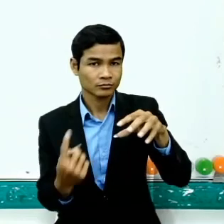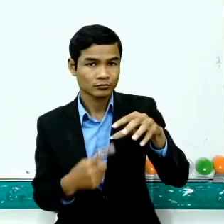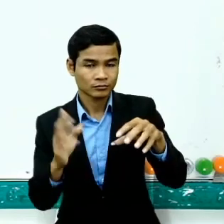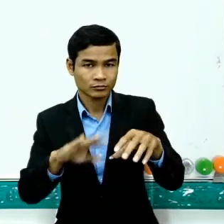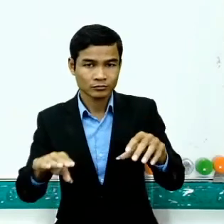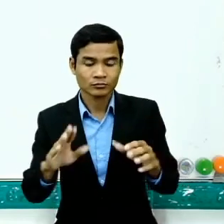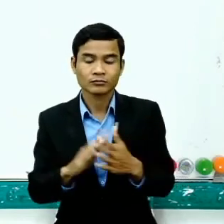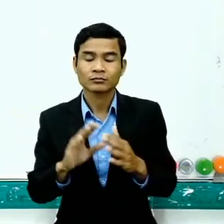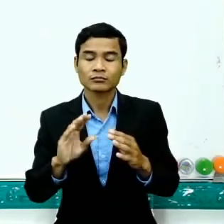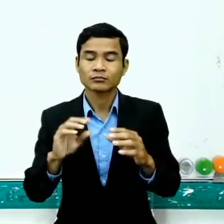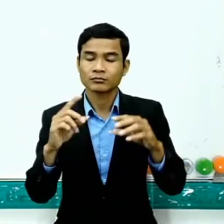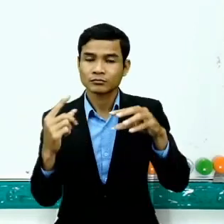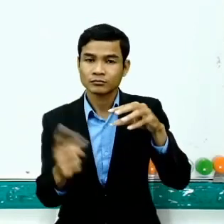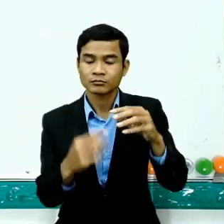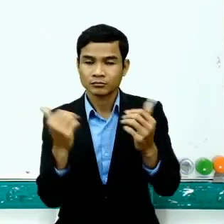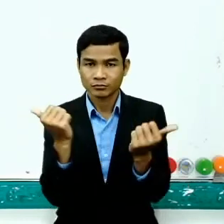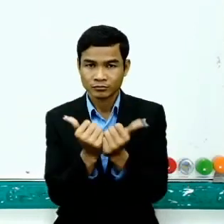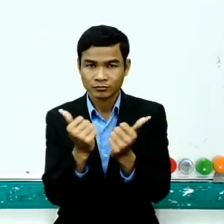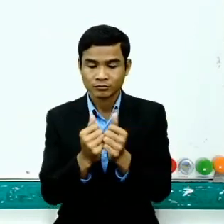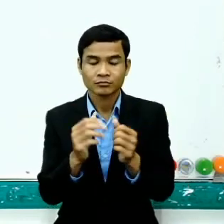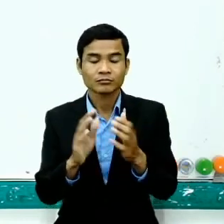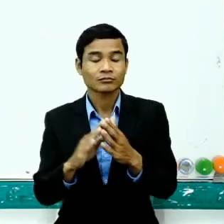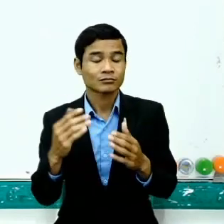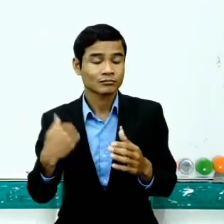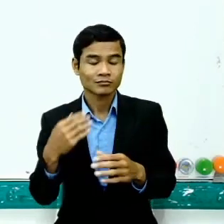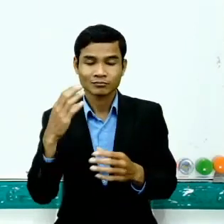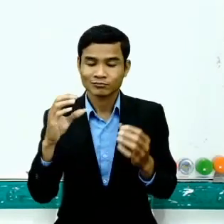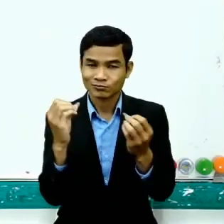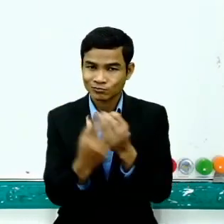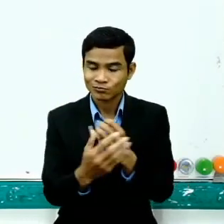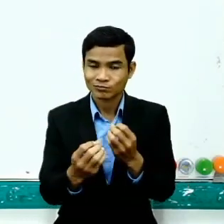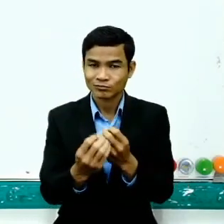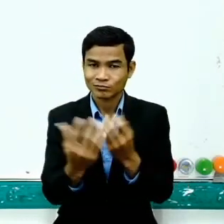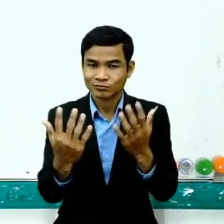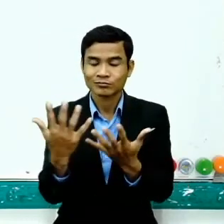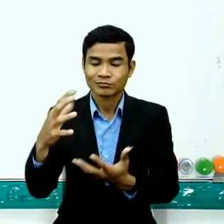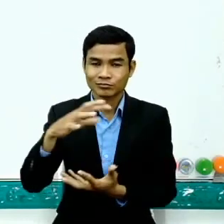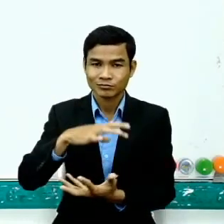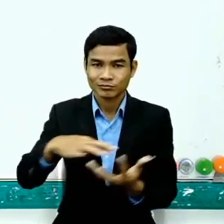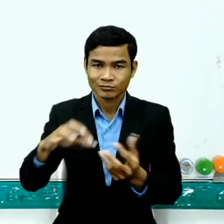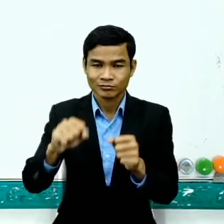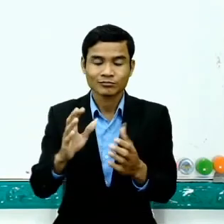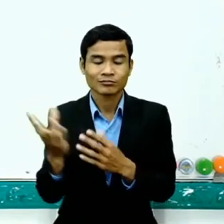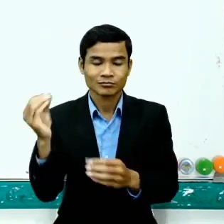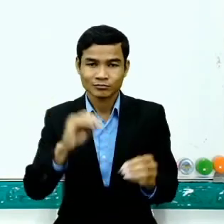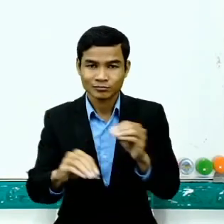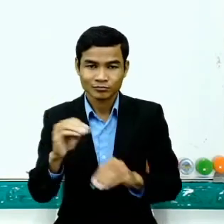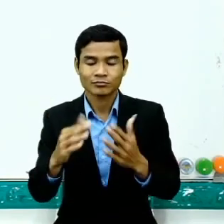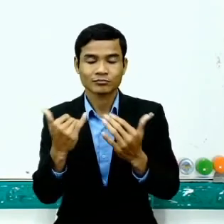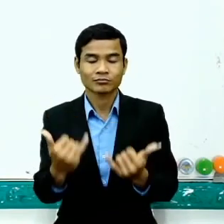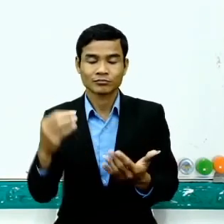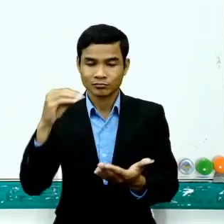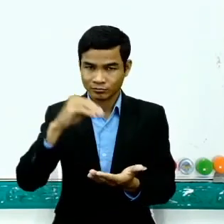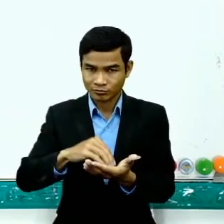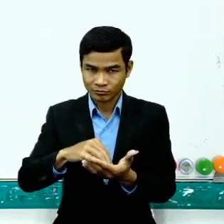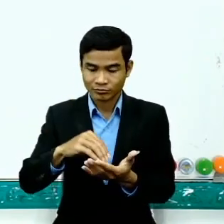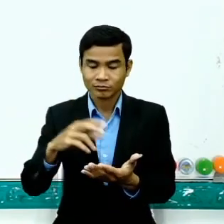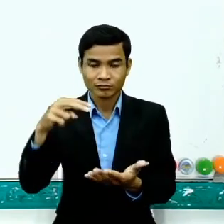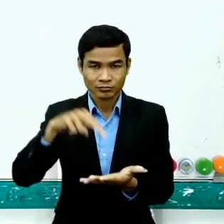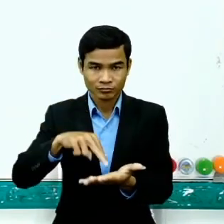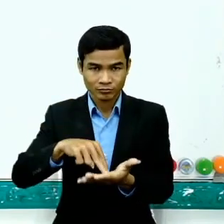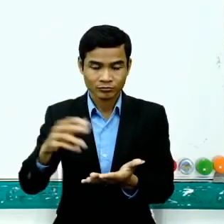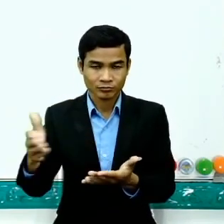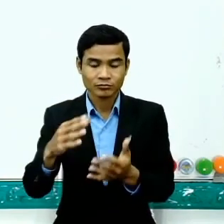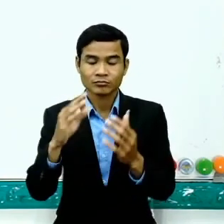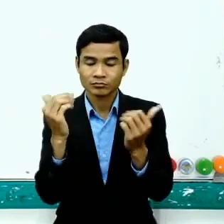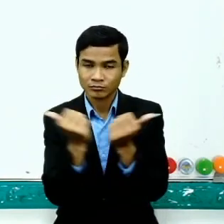lọc chàng dân tất cả lọc cướp xa màu bí phái chơ chí tràn bạp hết ấy là con các học chơ là dương năng lên là bán tất cả